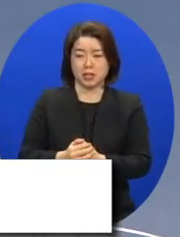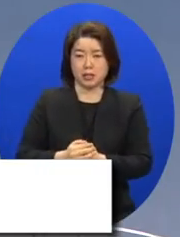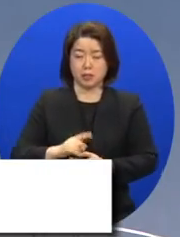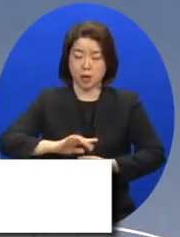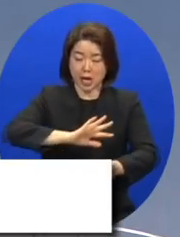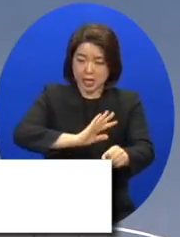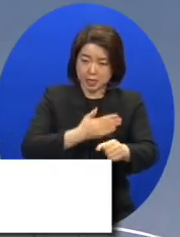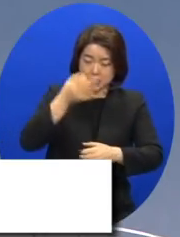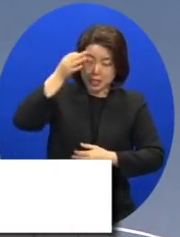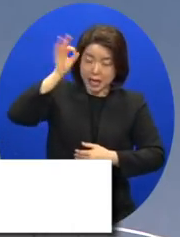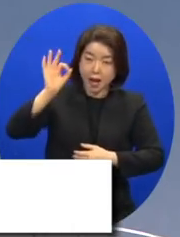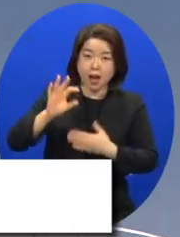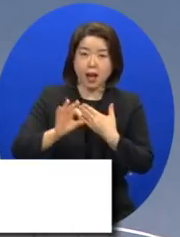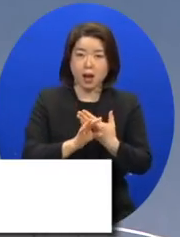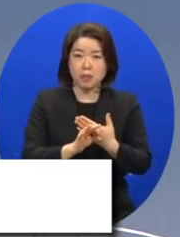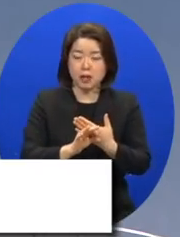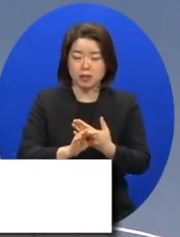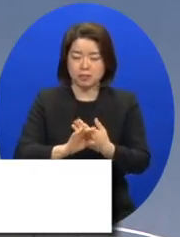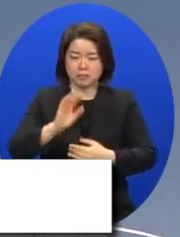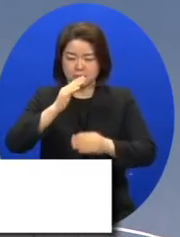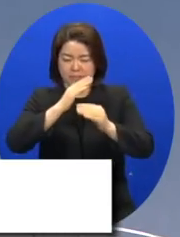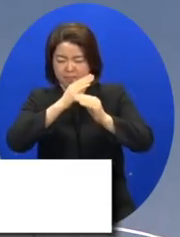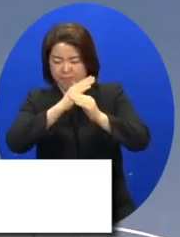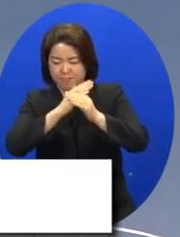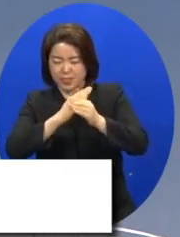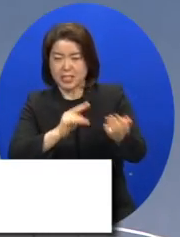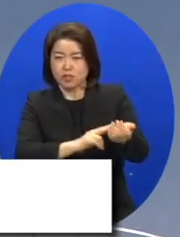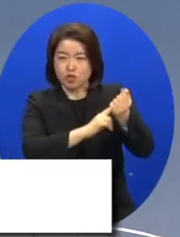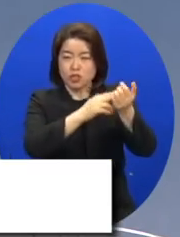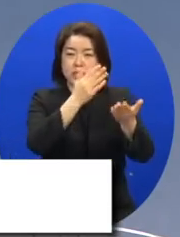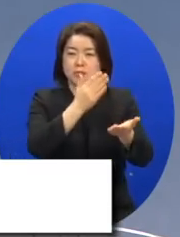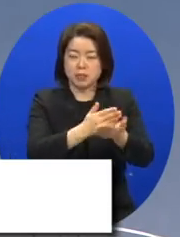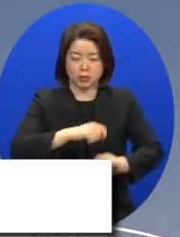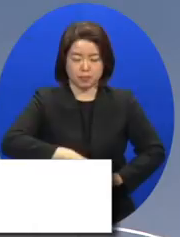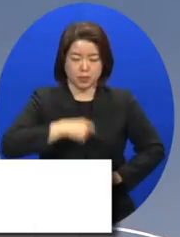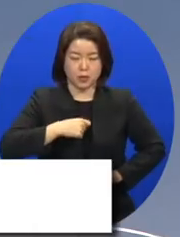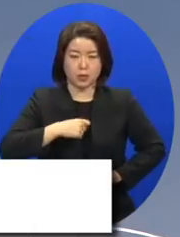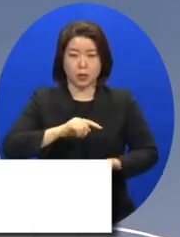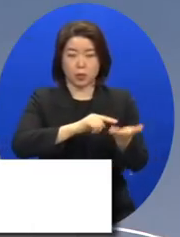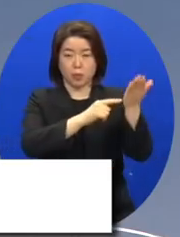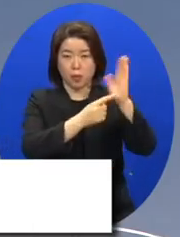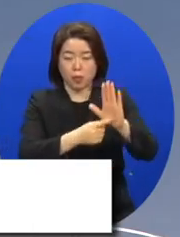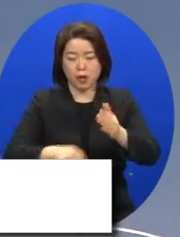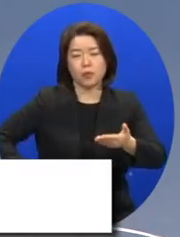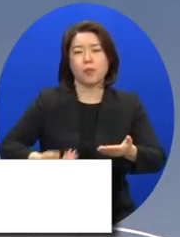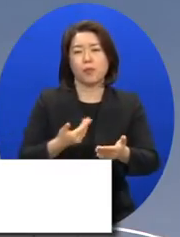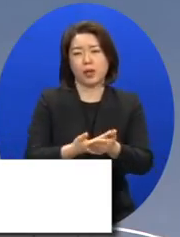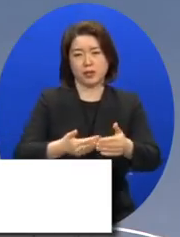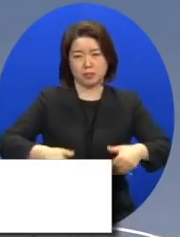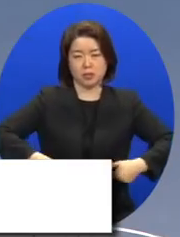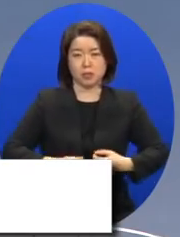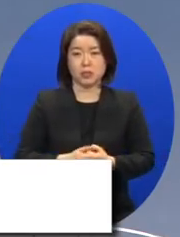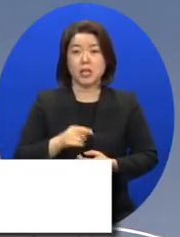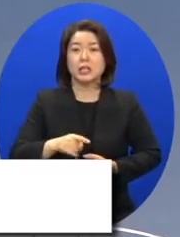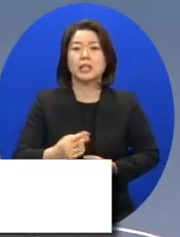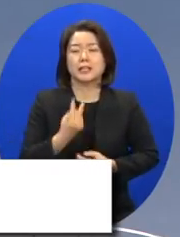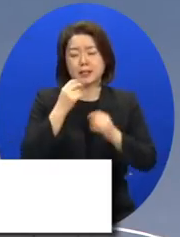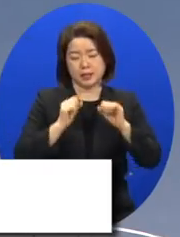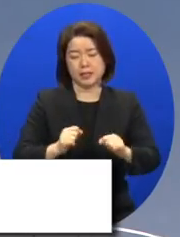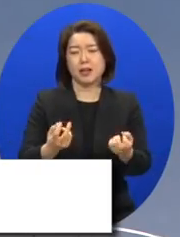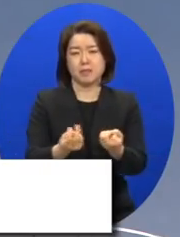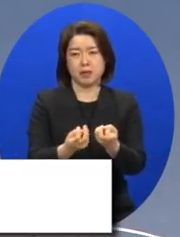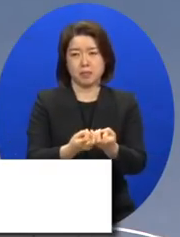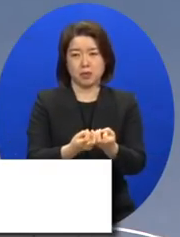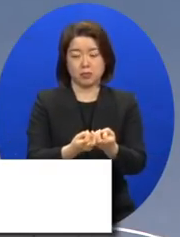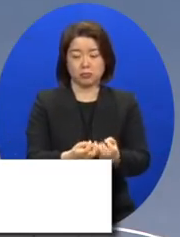지면 절대로 숨기지 말고 정직하게 고백하고 회개 그게 살길입니다 만약에 그